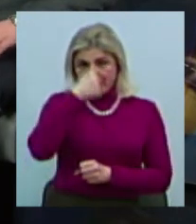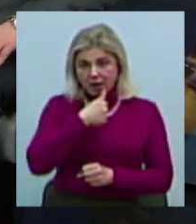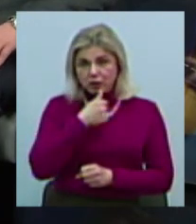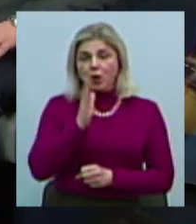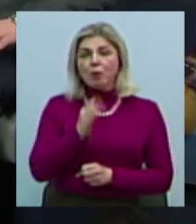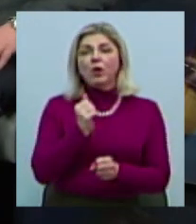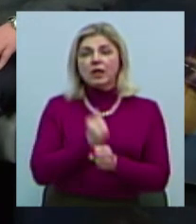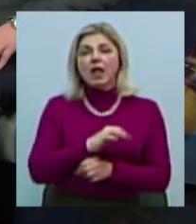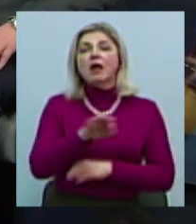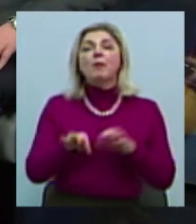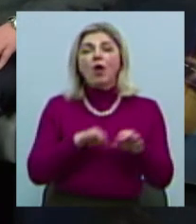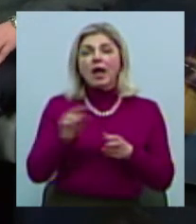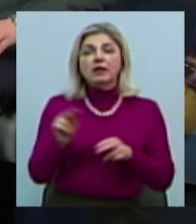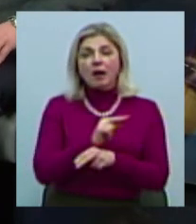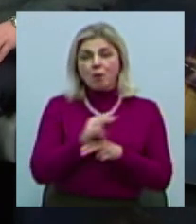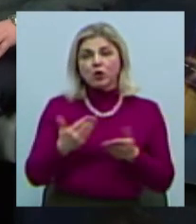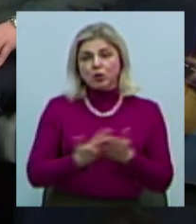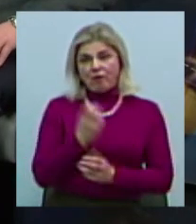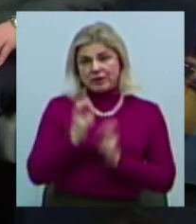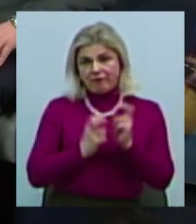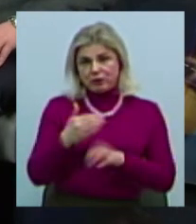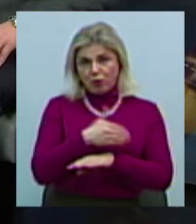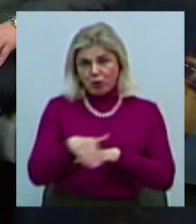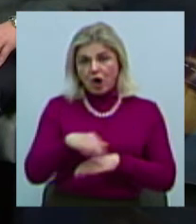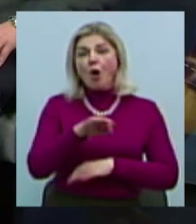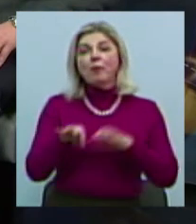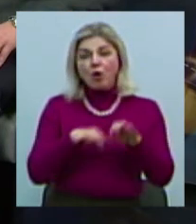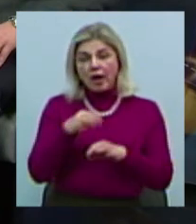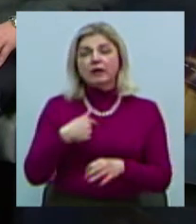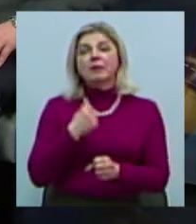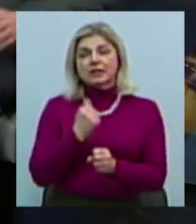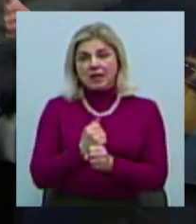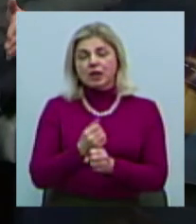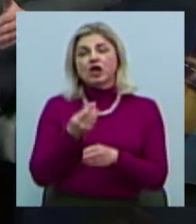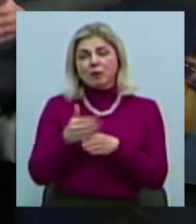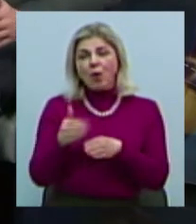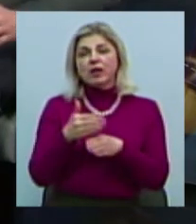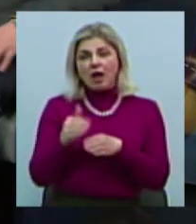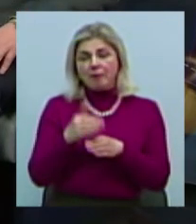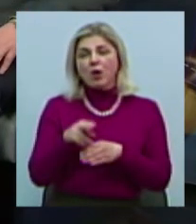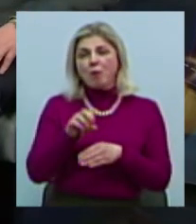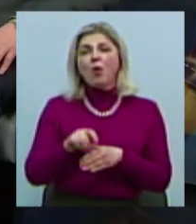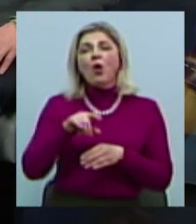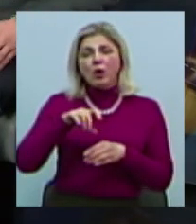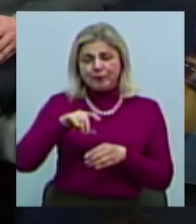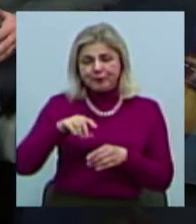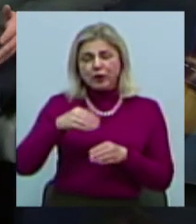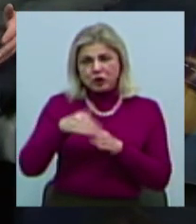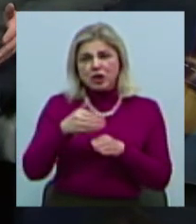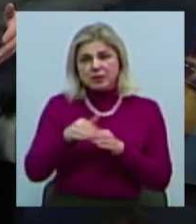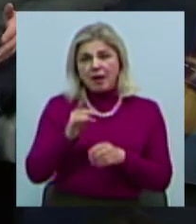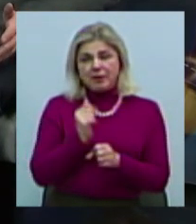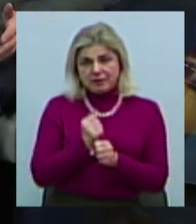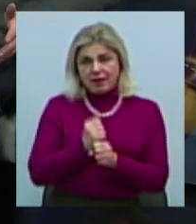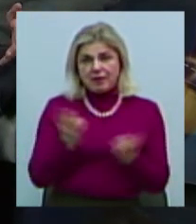проект ремонта Новозаводской. То есть проект мы сделаем. Будем частично, там, поэтапно, там, по кускам его делать. Там. Но